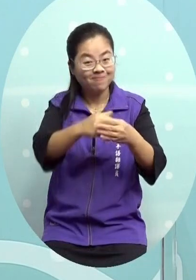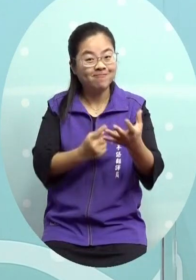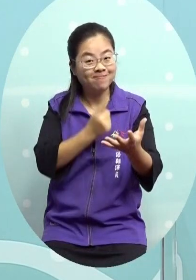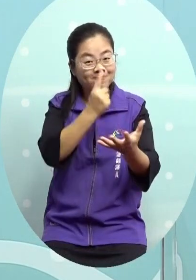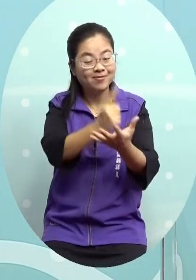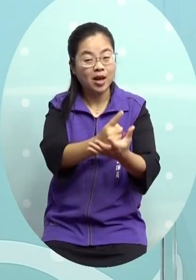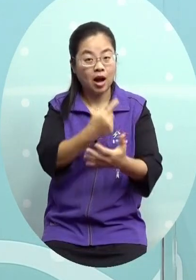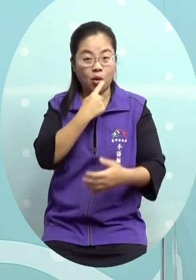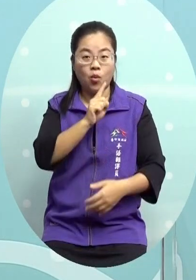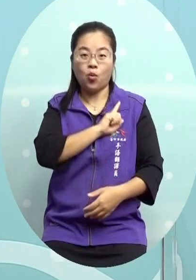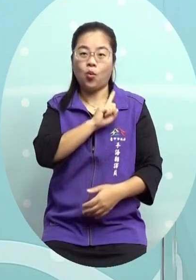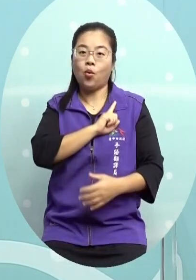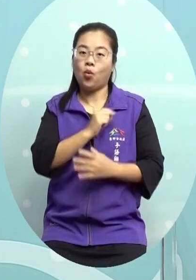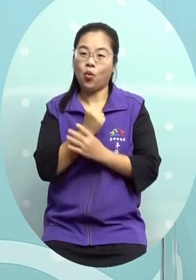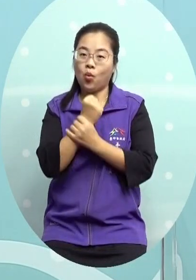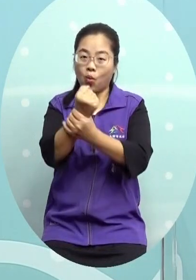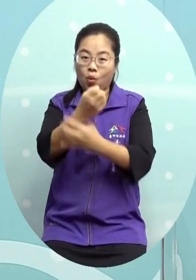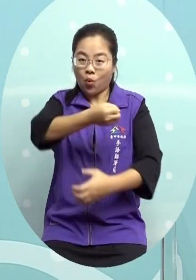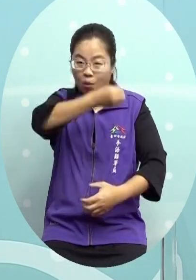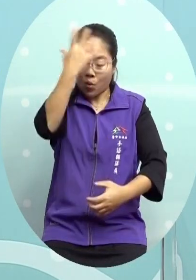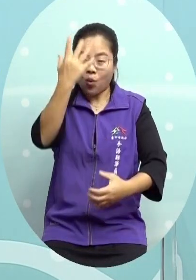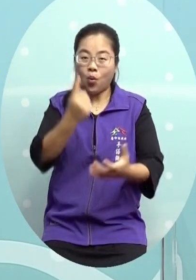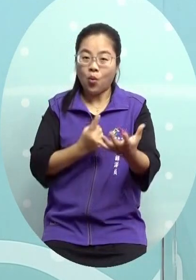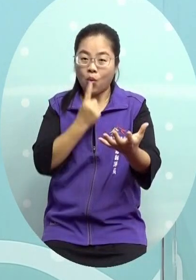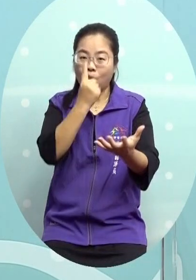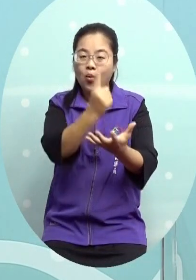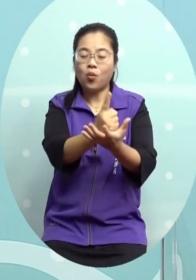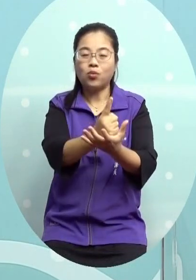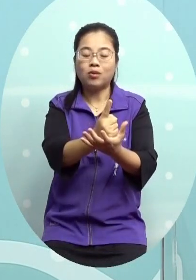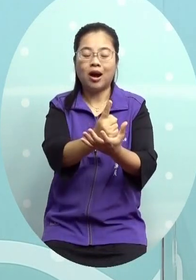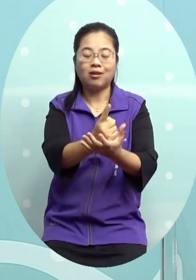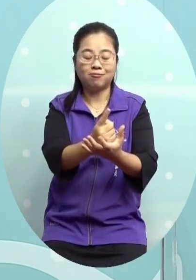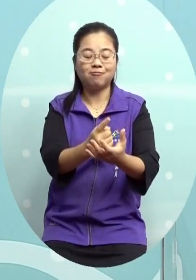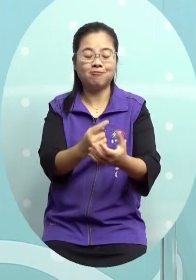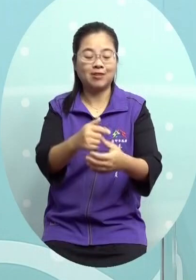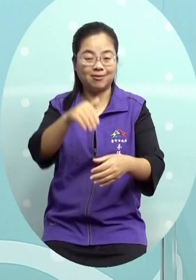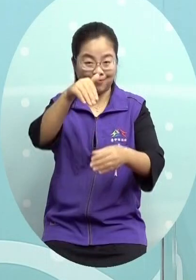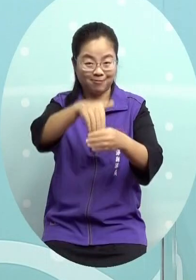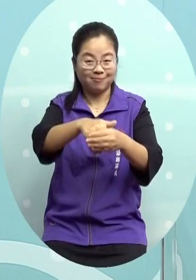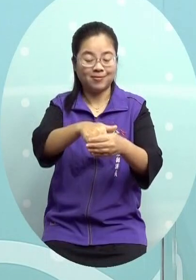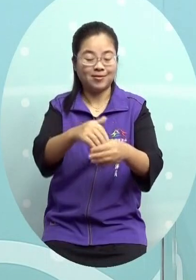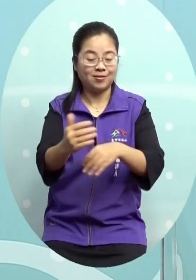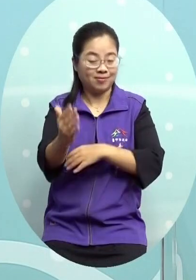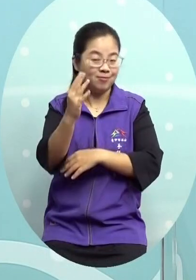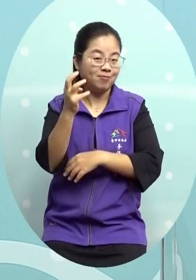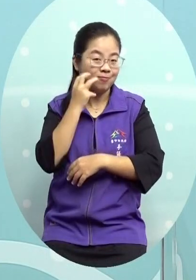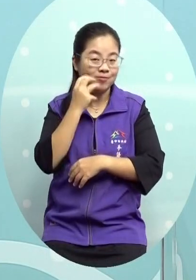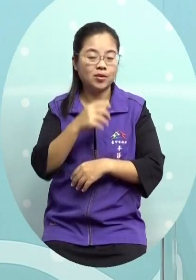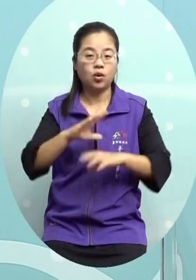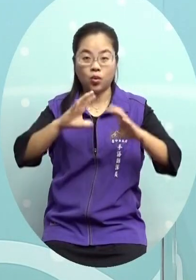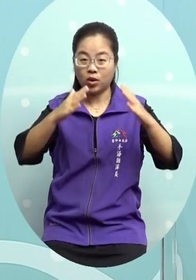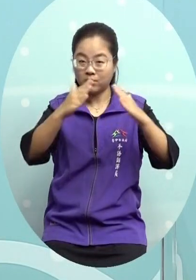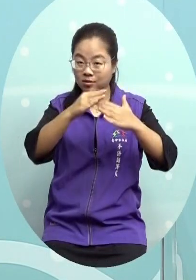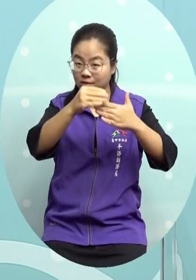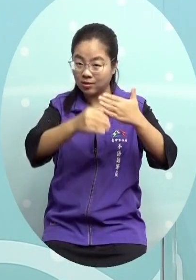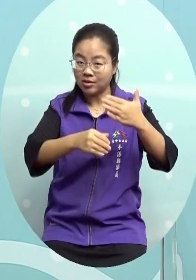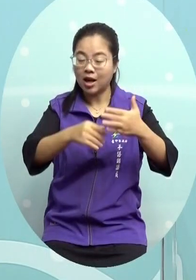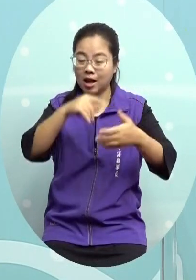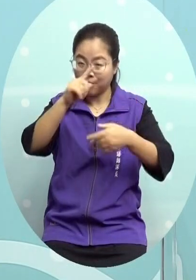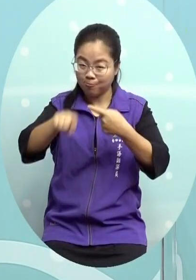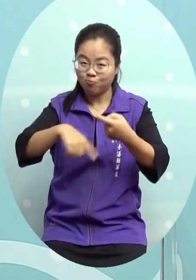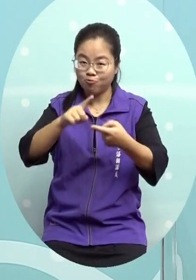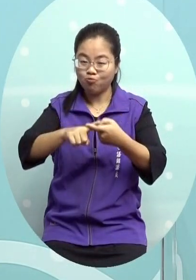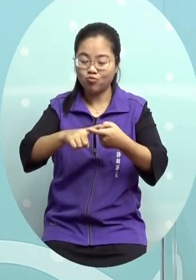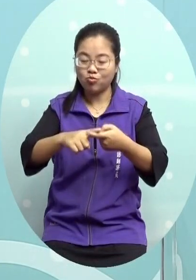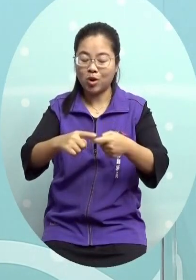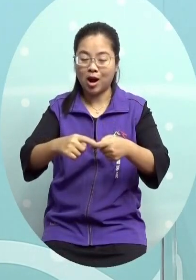我个人非常支持青年参政，我也非常认为国家制度之中要能够广泛的来培